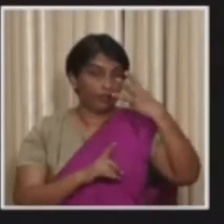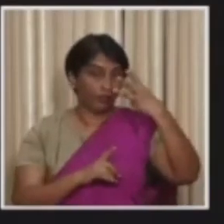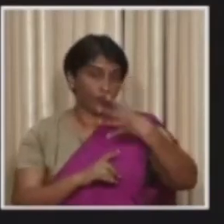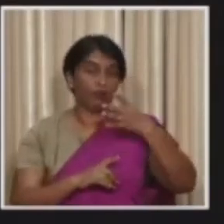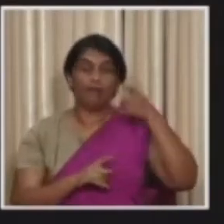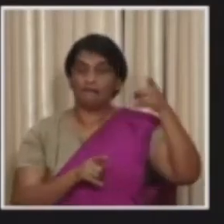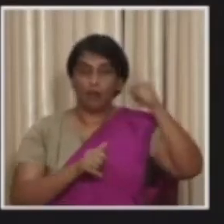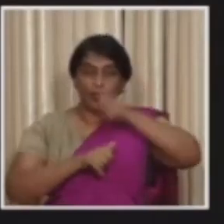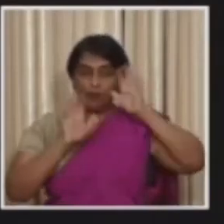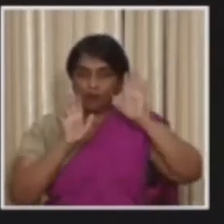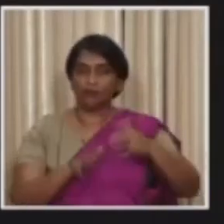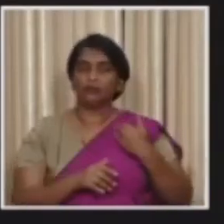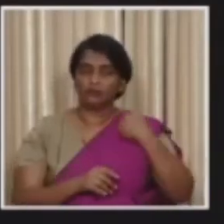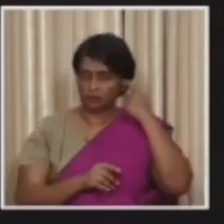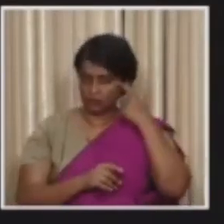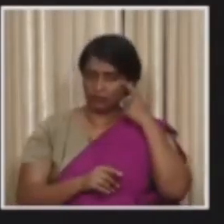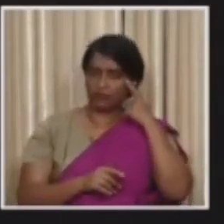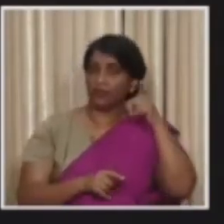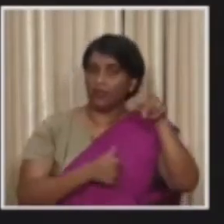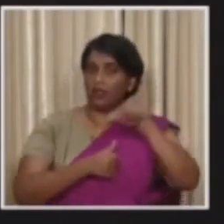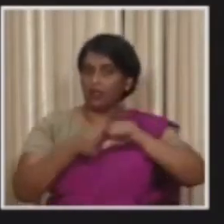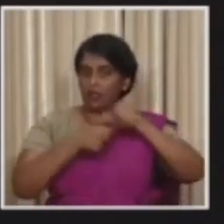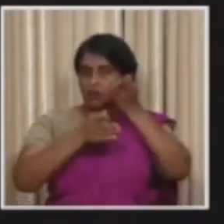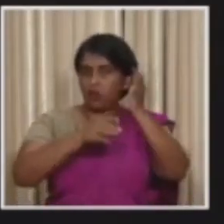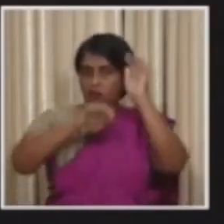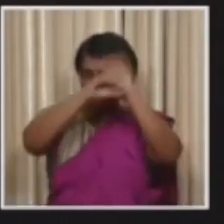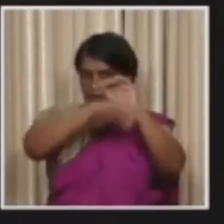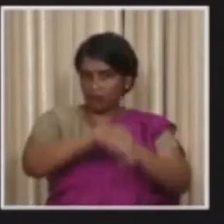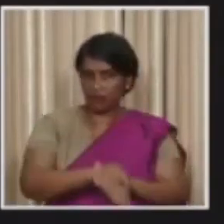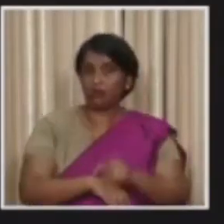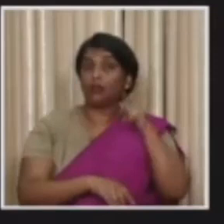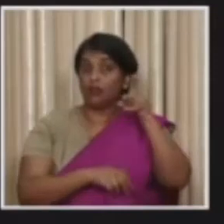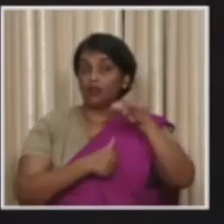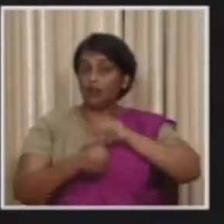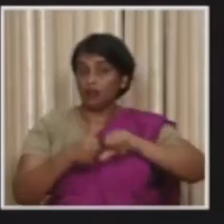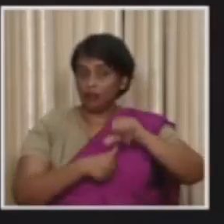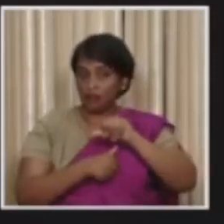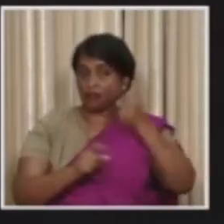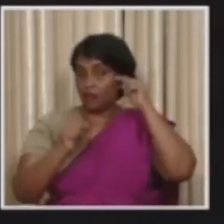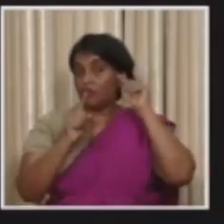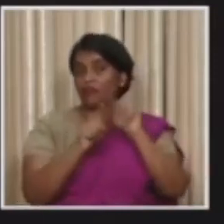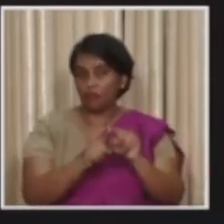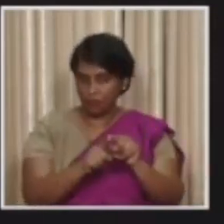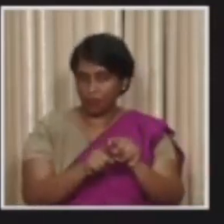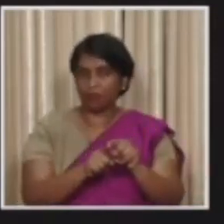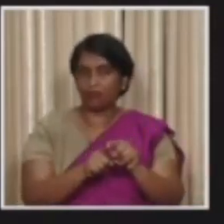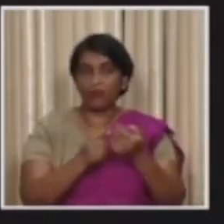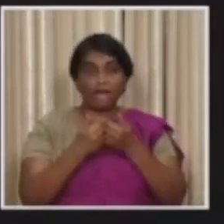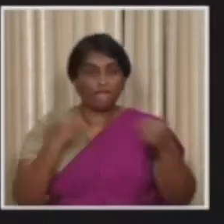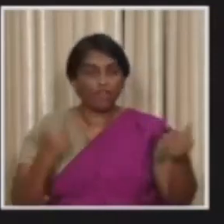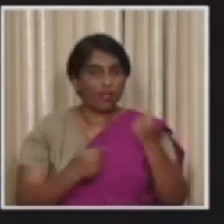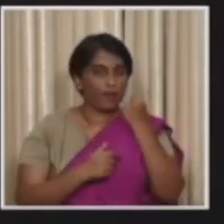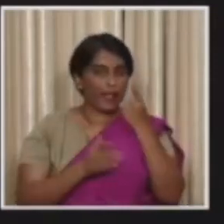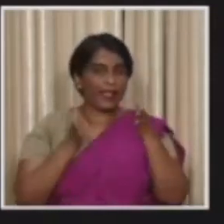කියලා කියනවා. ඒත් මම හිතනවා ඒ ආයතන හඳුනගෙන ඒ ආයතන ඉලක්ක කරගත් වෙනම ඒකක